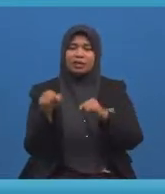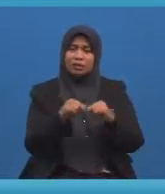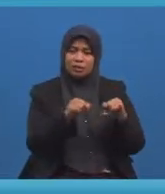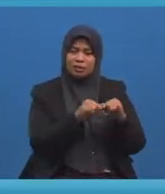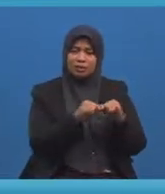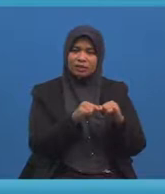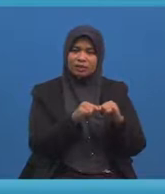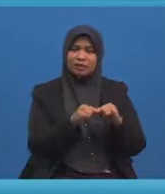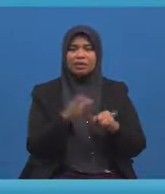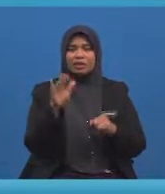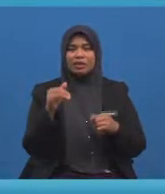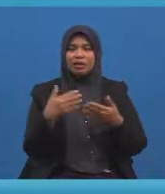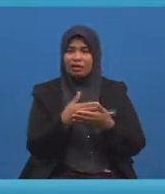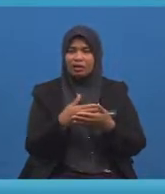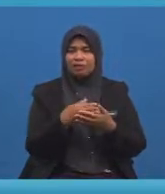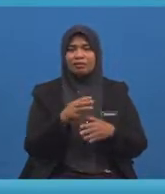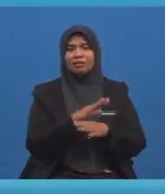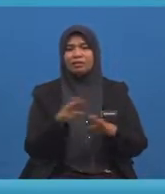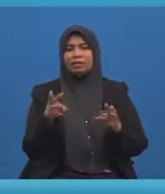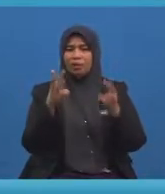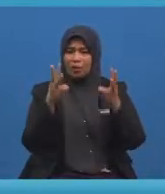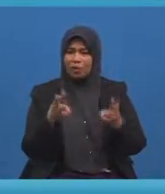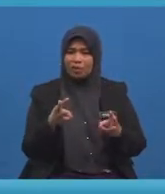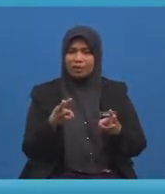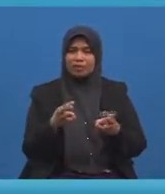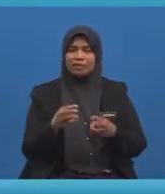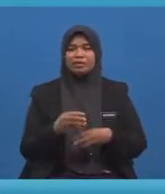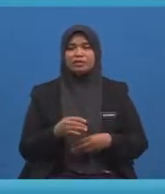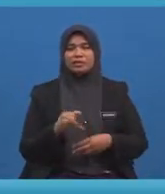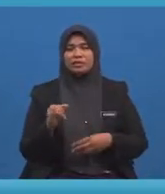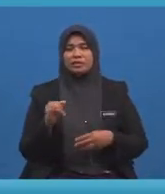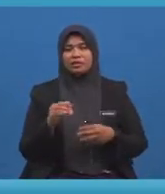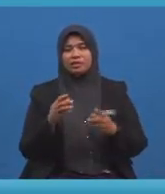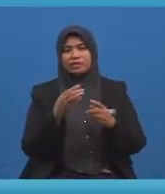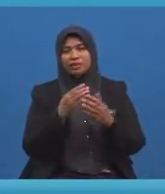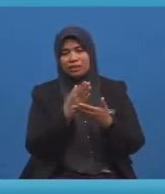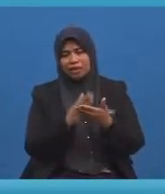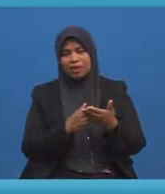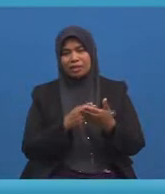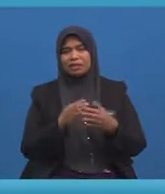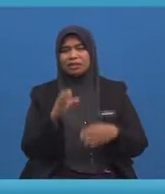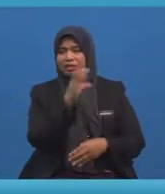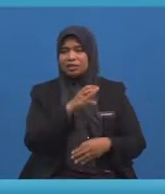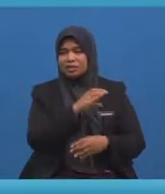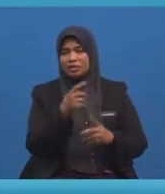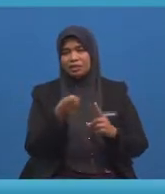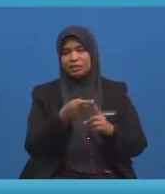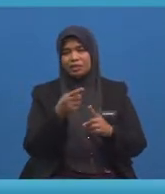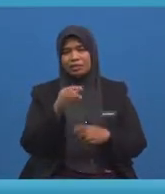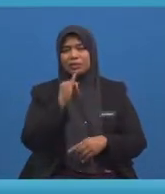kes yang anak tidak mewarisi sesetengah ciri daripada ibu dan